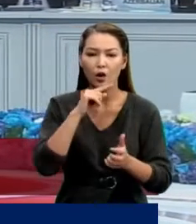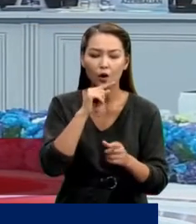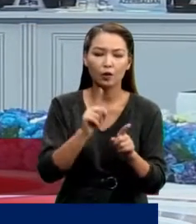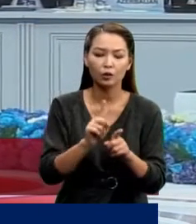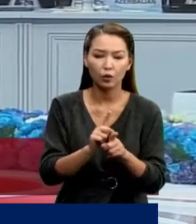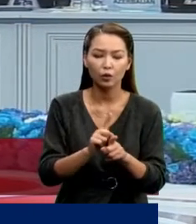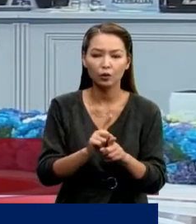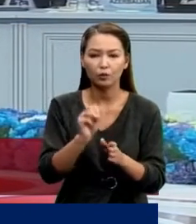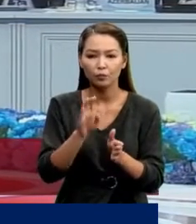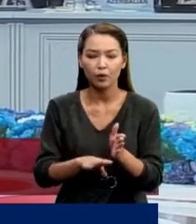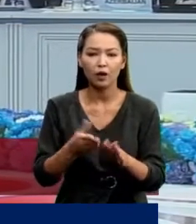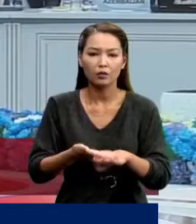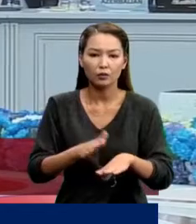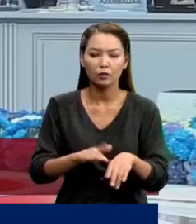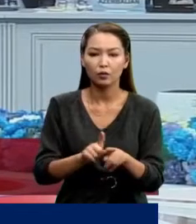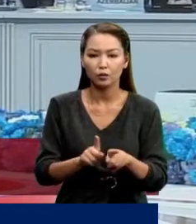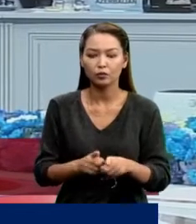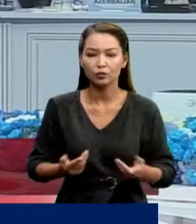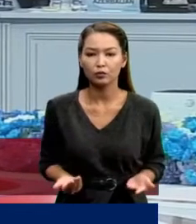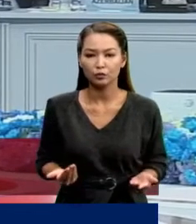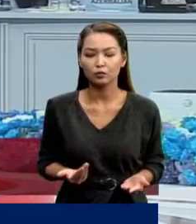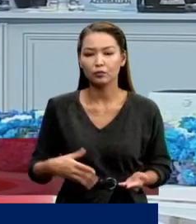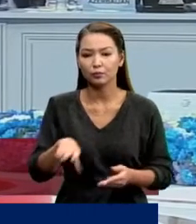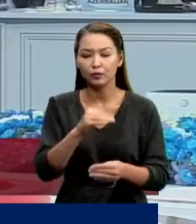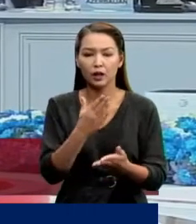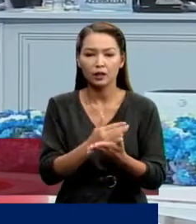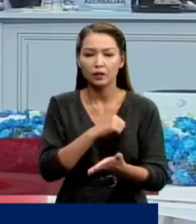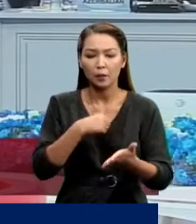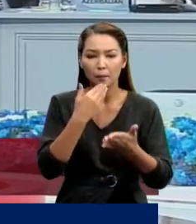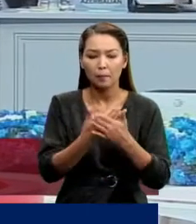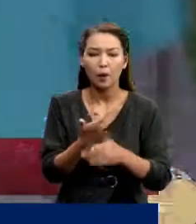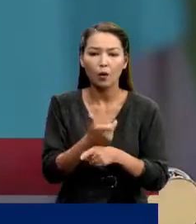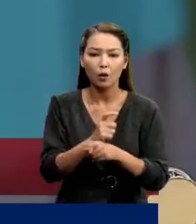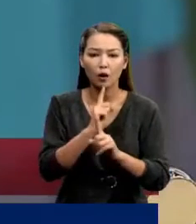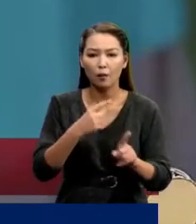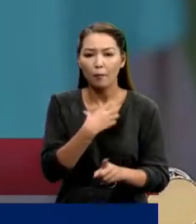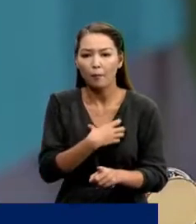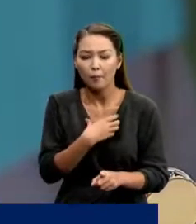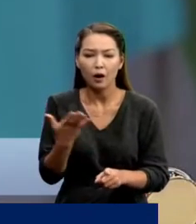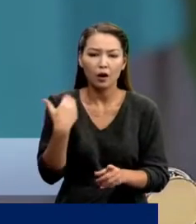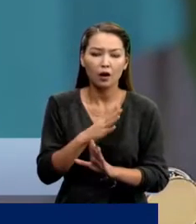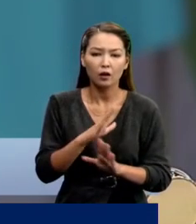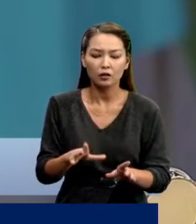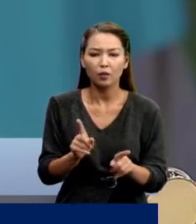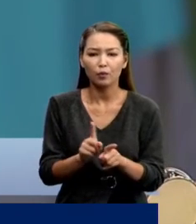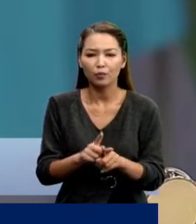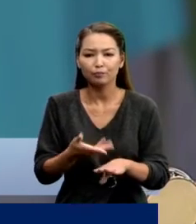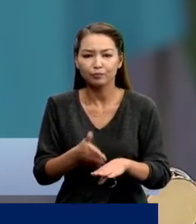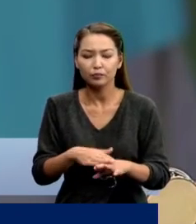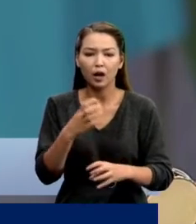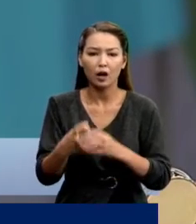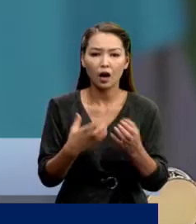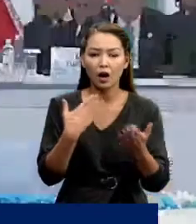жатқан дағдарысы жағдайында өмір сүріп жатырмыз. Біздің алдымызда тұрған ерекше маңызды міндет бұрын соңды болмаған қауіп-қатерлер жағдайында